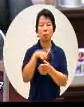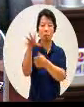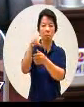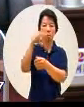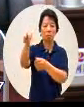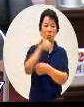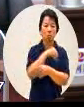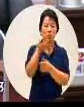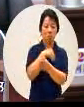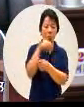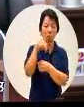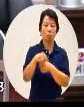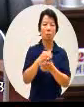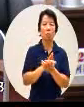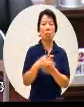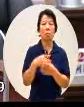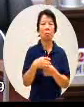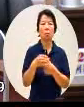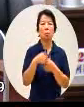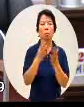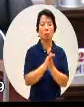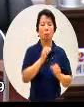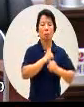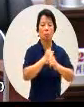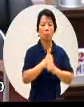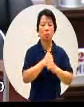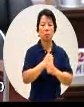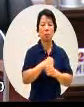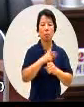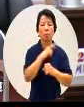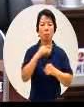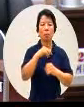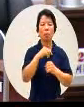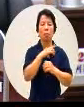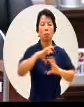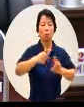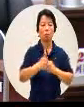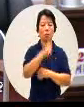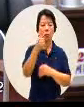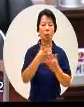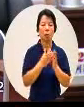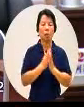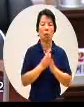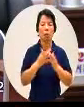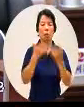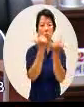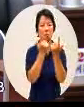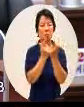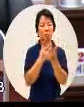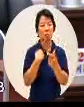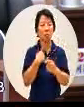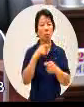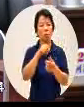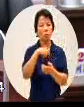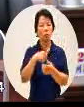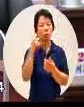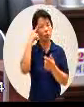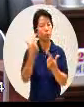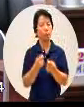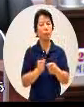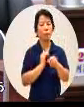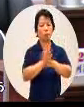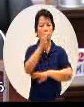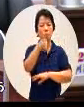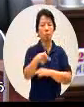選台中市長的時候馬英九跟他背書說要超越高雄趕過台北因為高雄